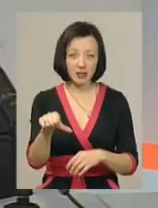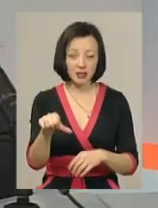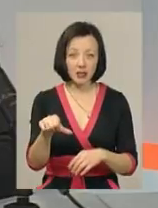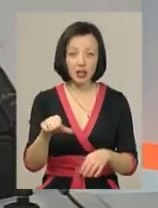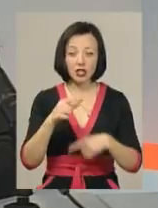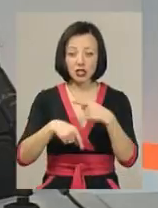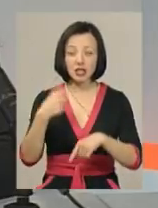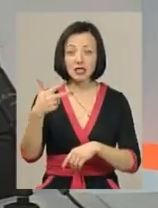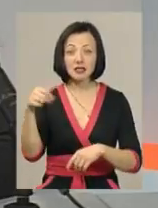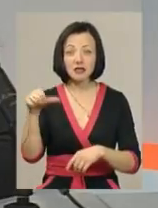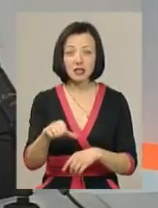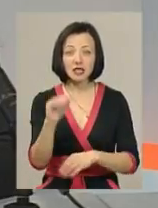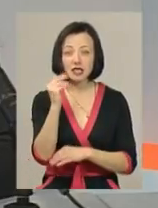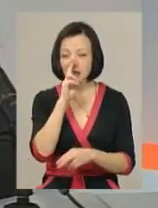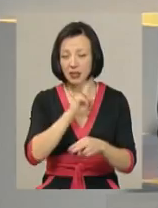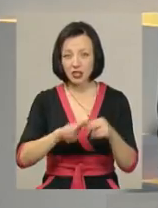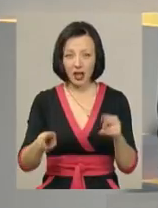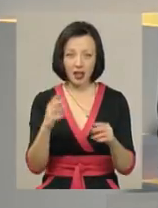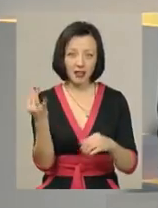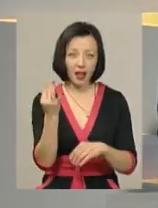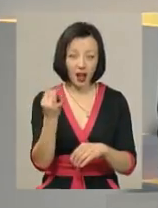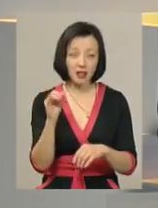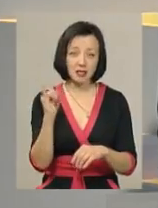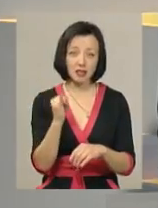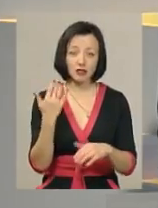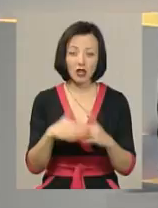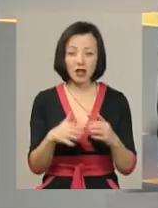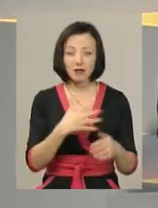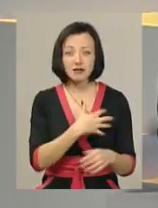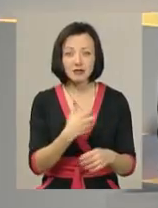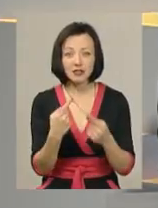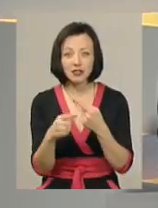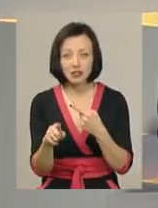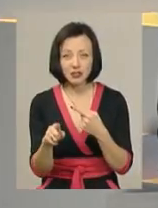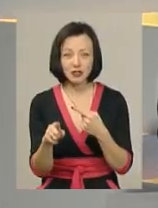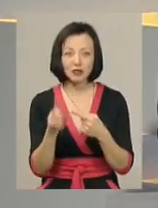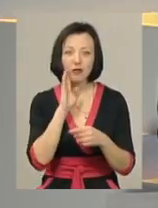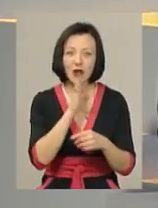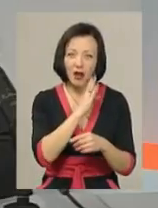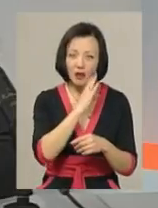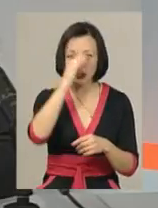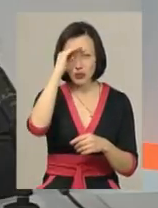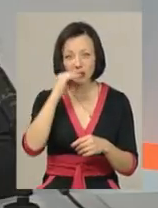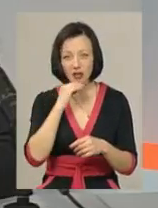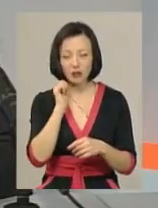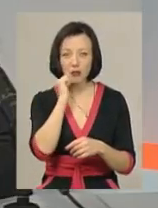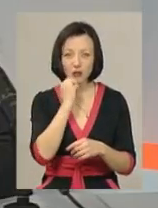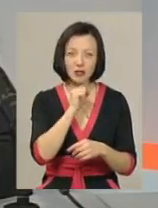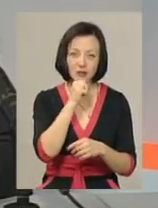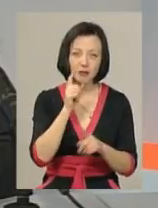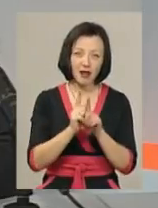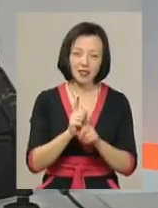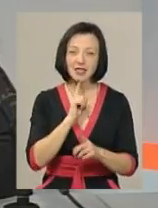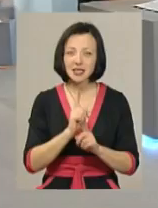Буквально через півгодини дитина вже втрачає до неї інтерес і її вже тягне Куди її тягне до мами до тата до бабусі До до